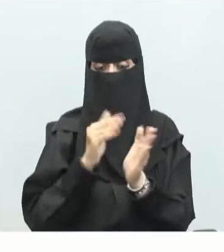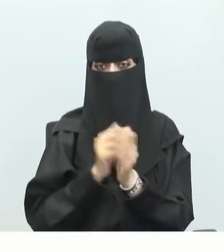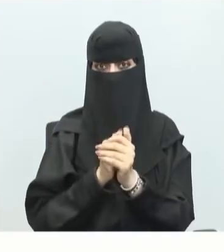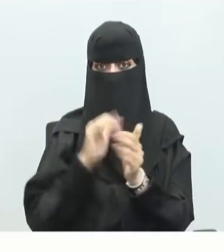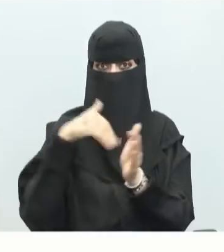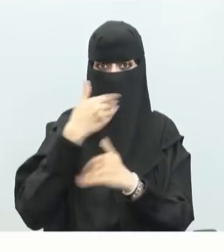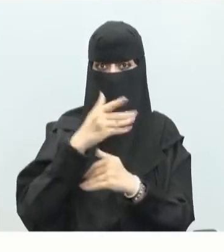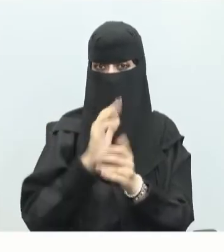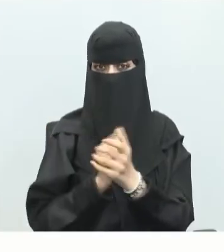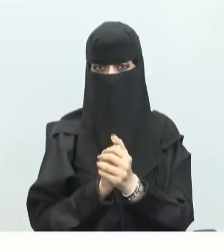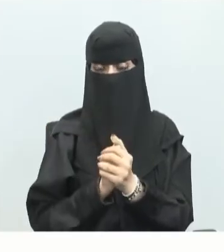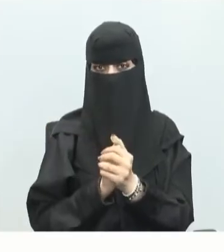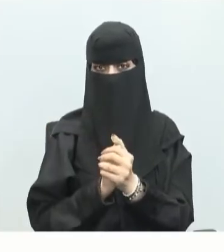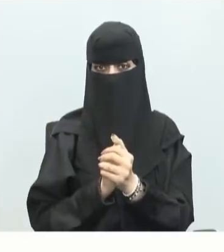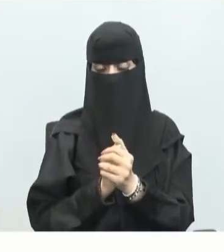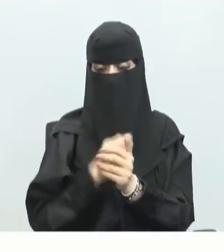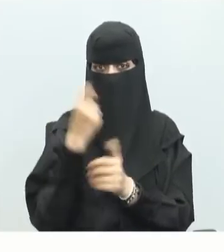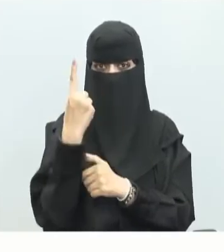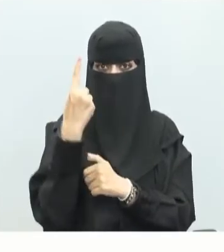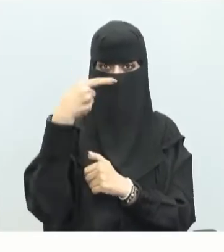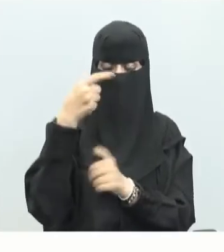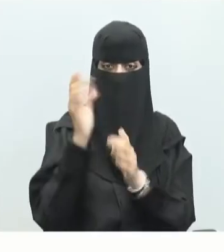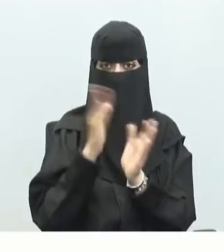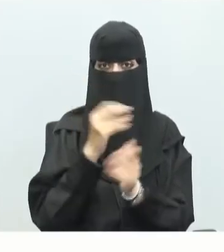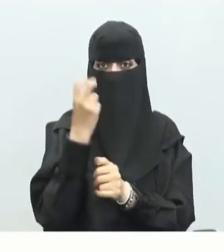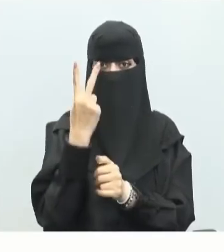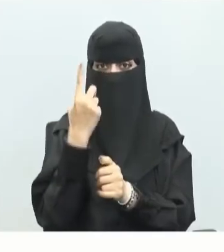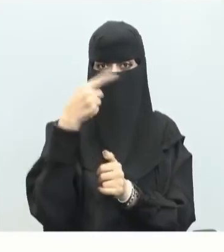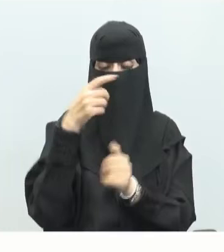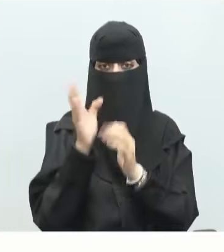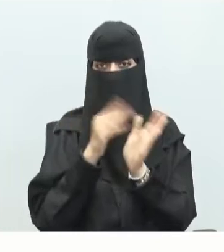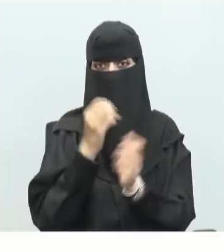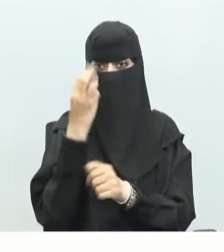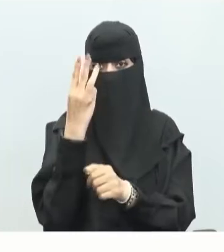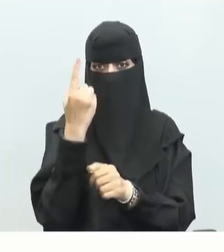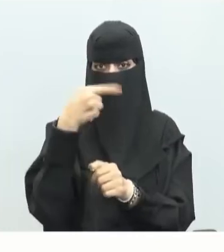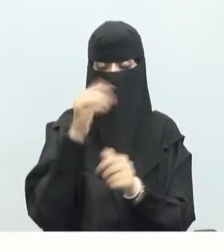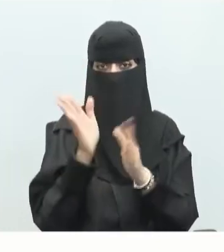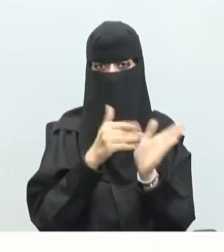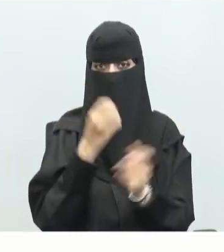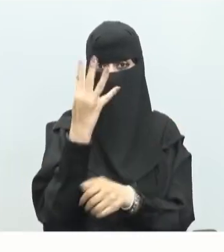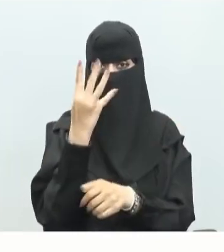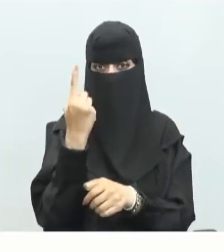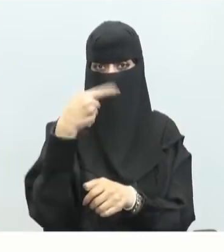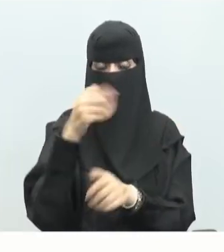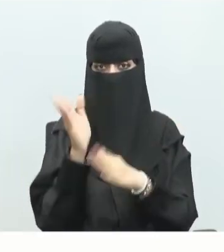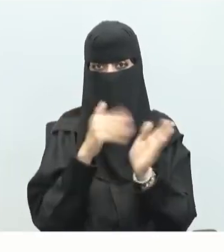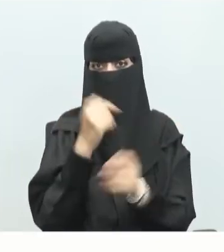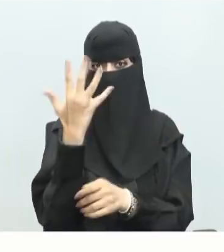ماذا 11 12 13 14 15